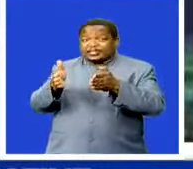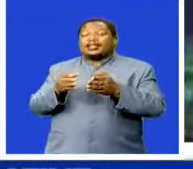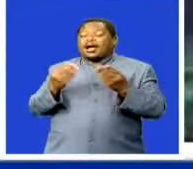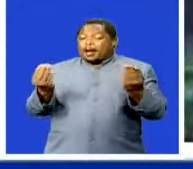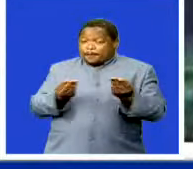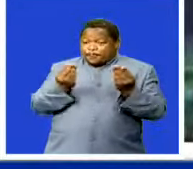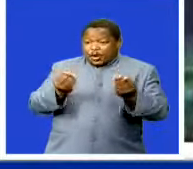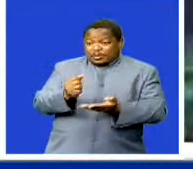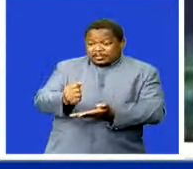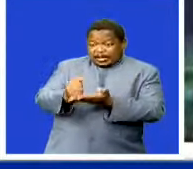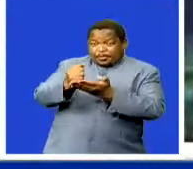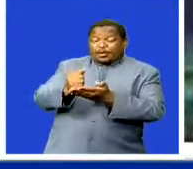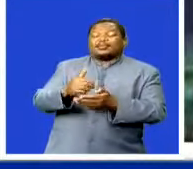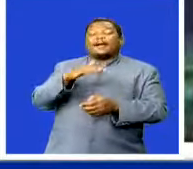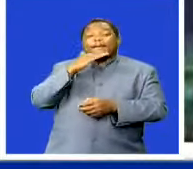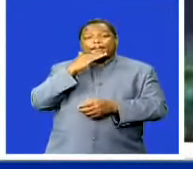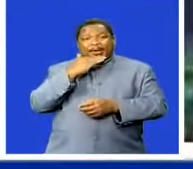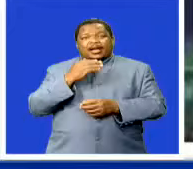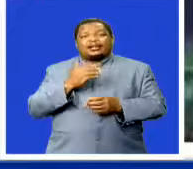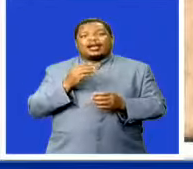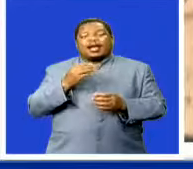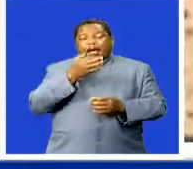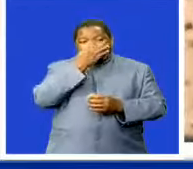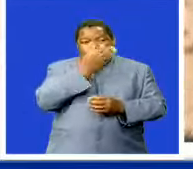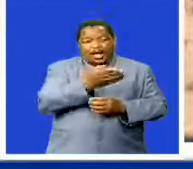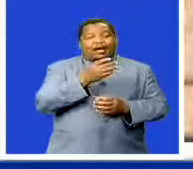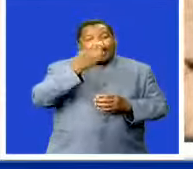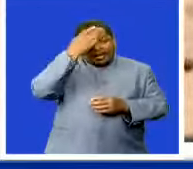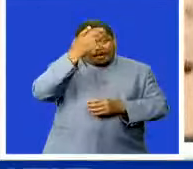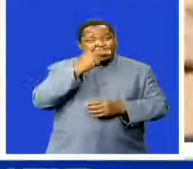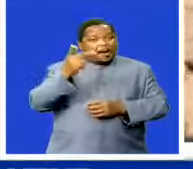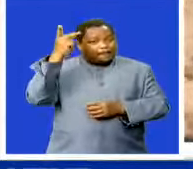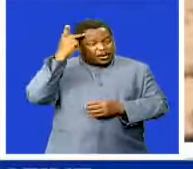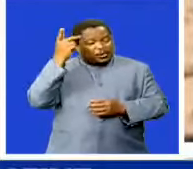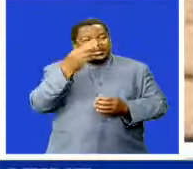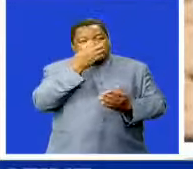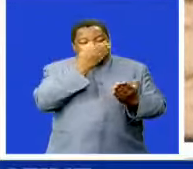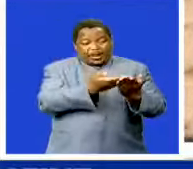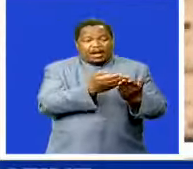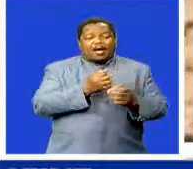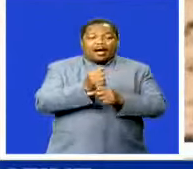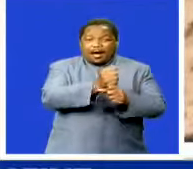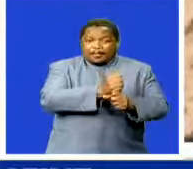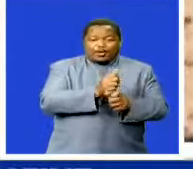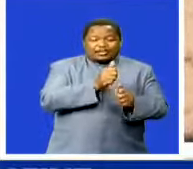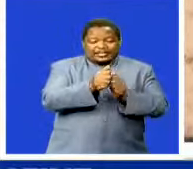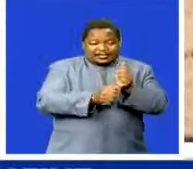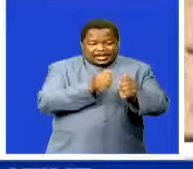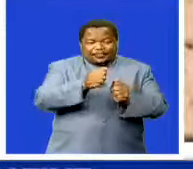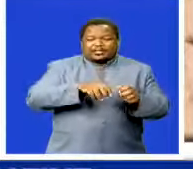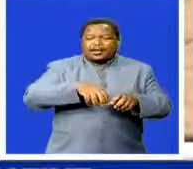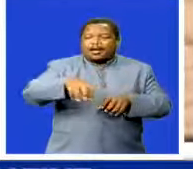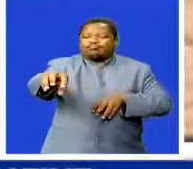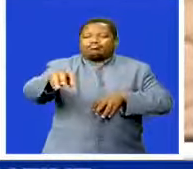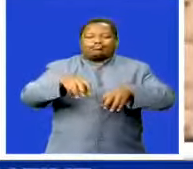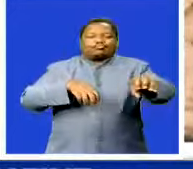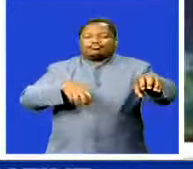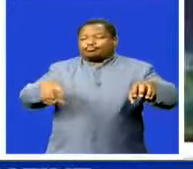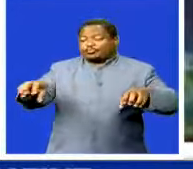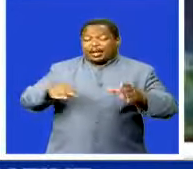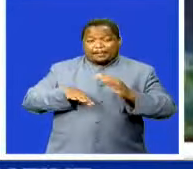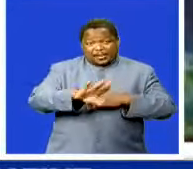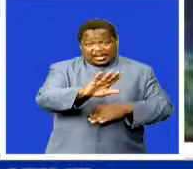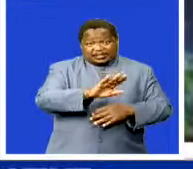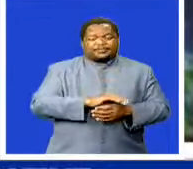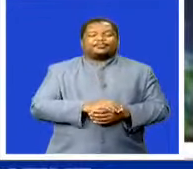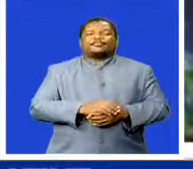ngokuthi ifezeke ngekuletha lusito letigodzini lapho siphila khona lapho sihlala